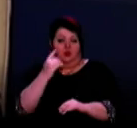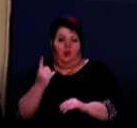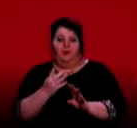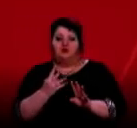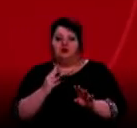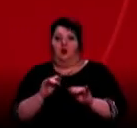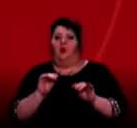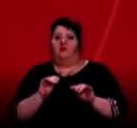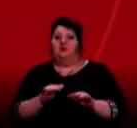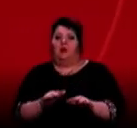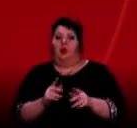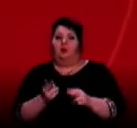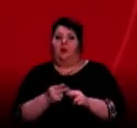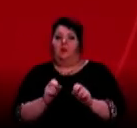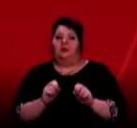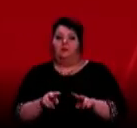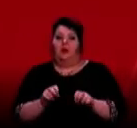безпеки.